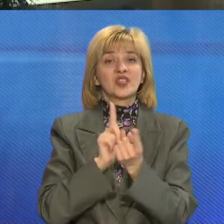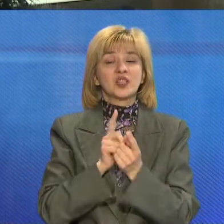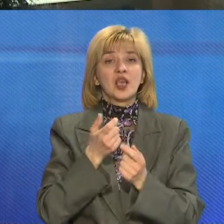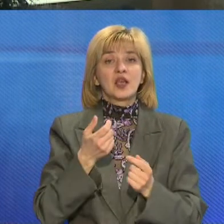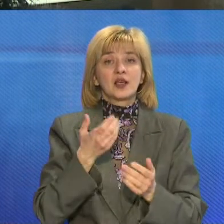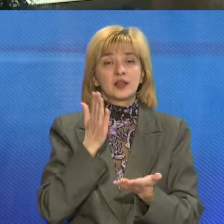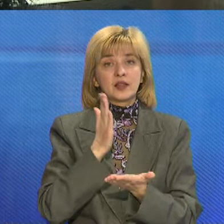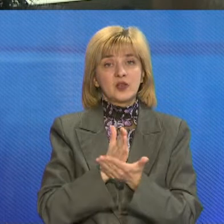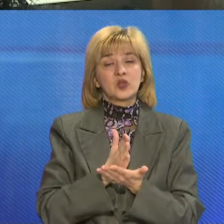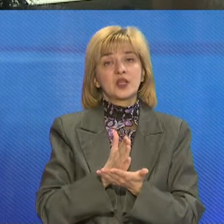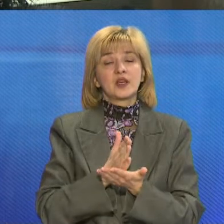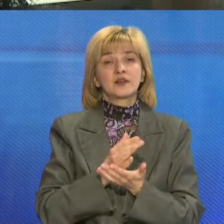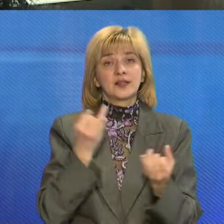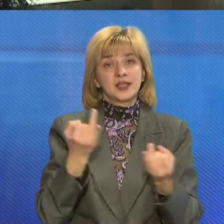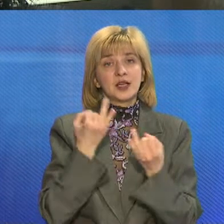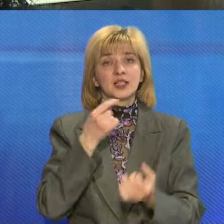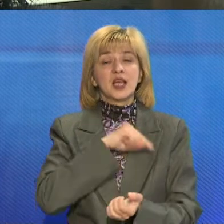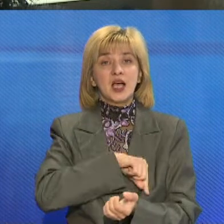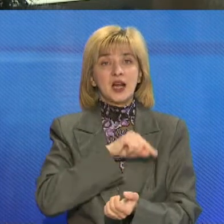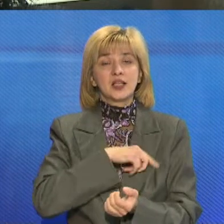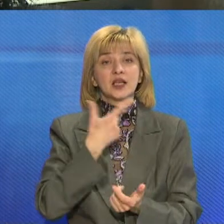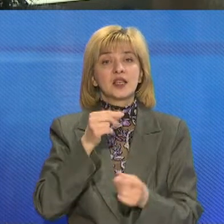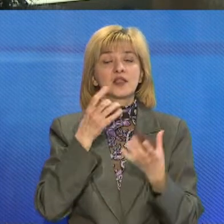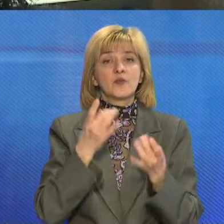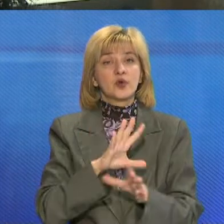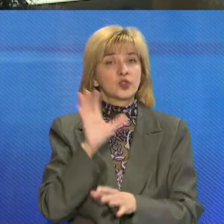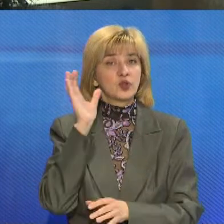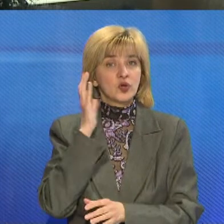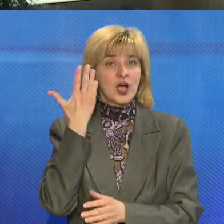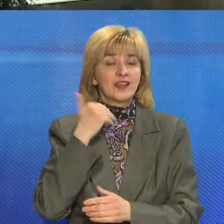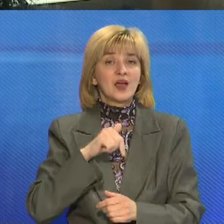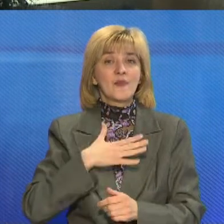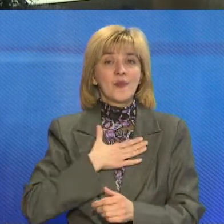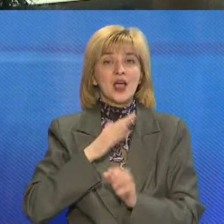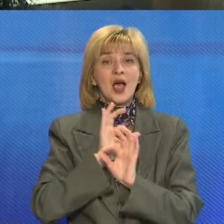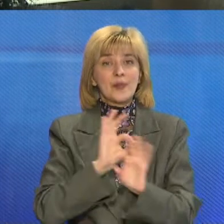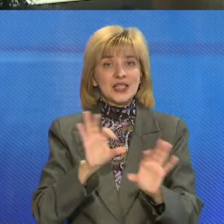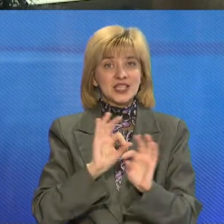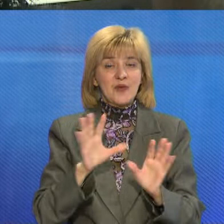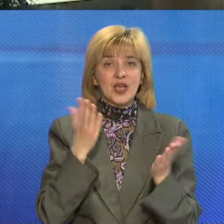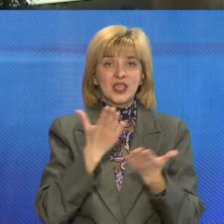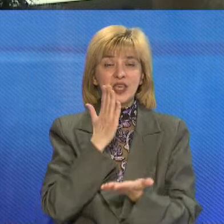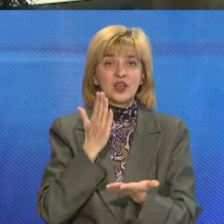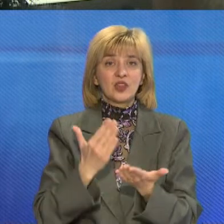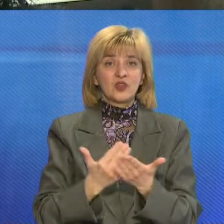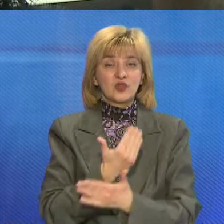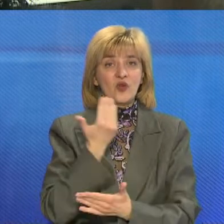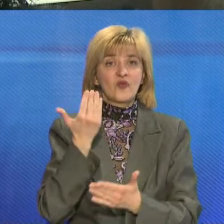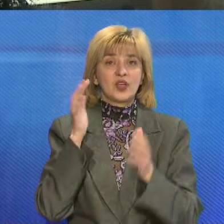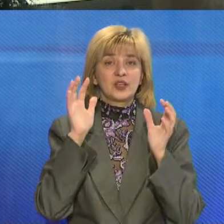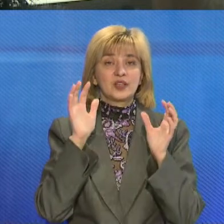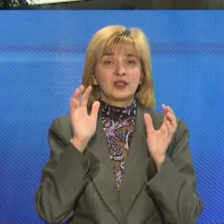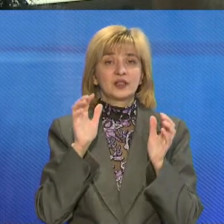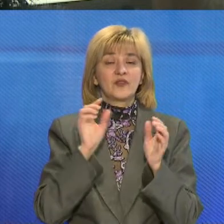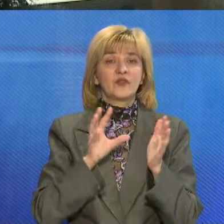интересный характер, где не только просто слушают, когда мы объясняем, какие же новеллы в этой Конституции